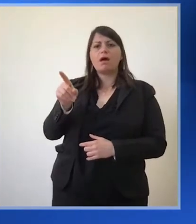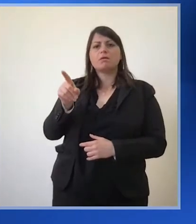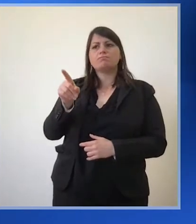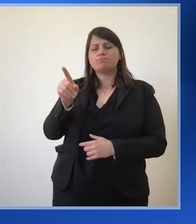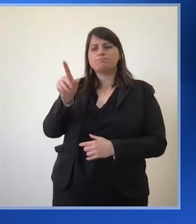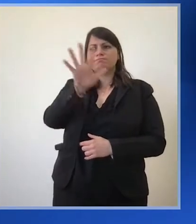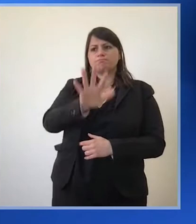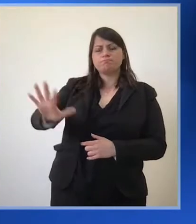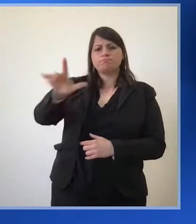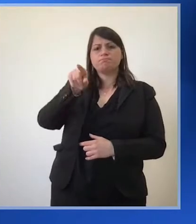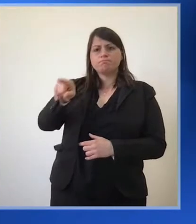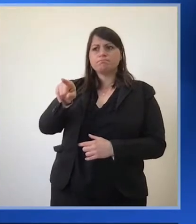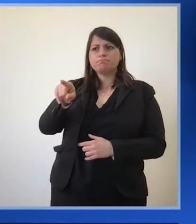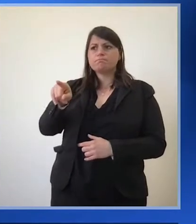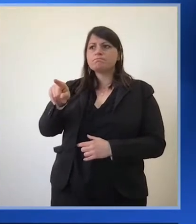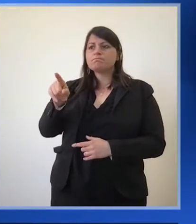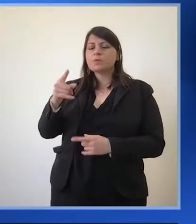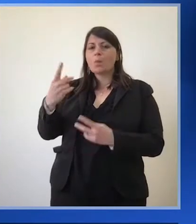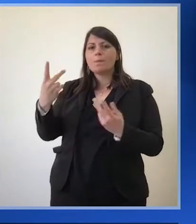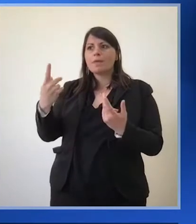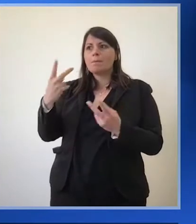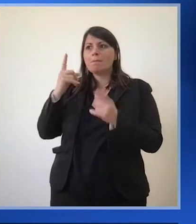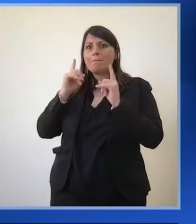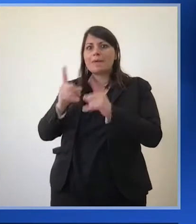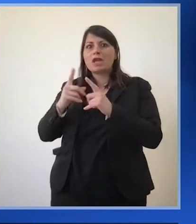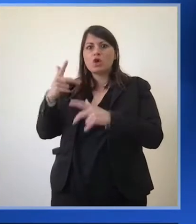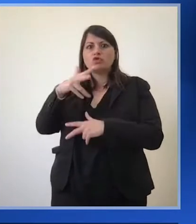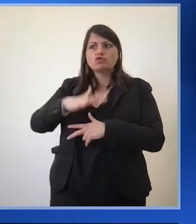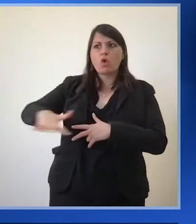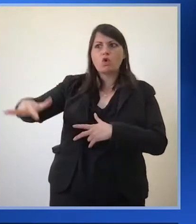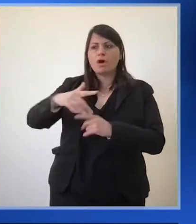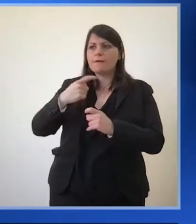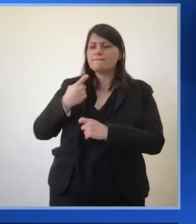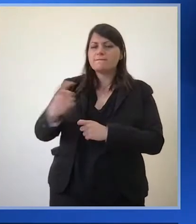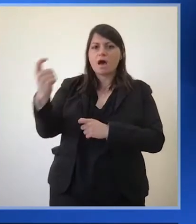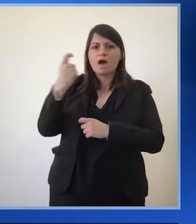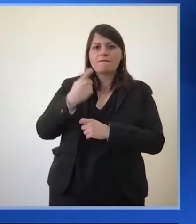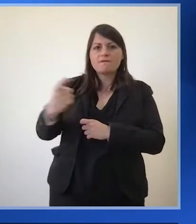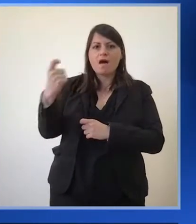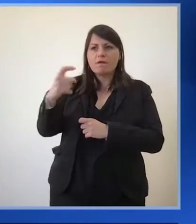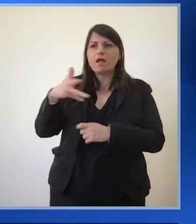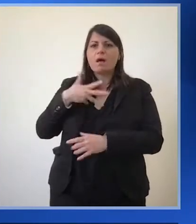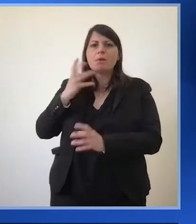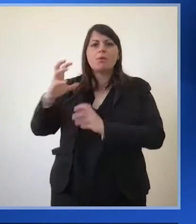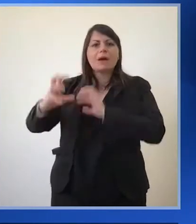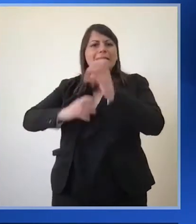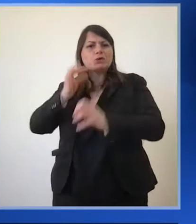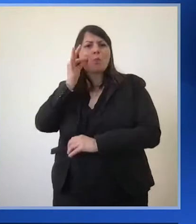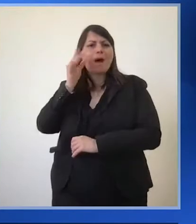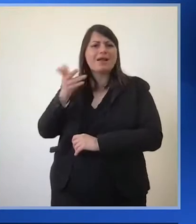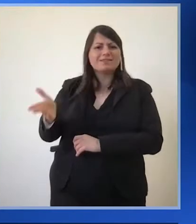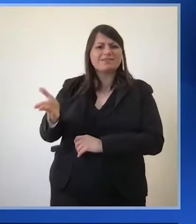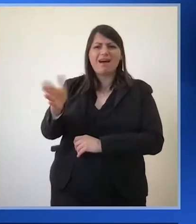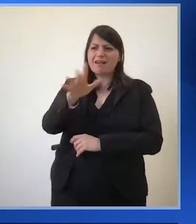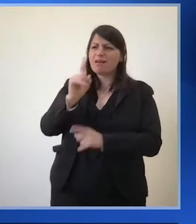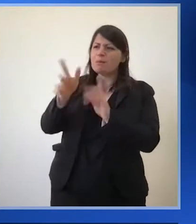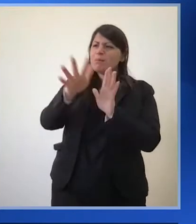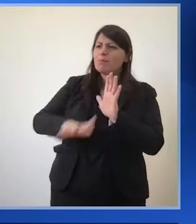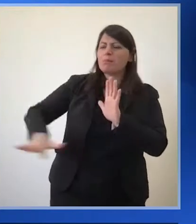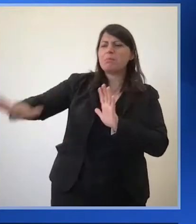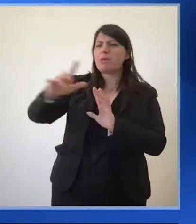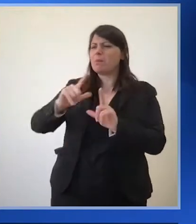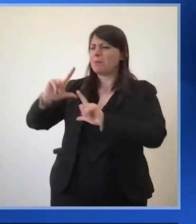pericolose tensioni sociali e dove una drammatica crisi umanitaria sta martoriando la popolazione.